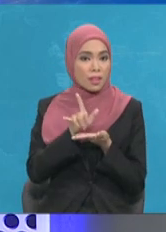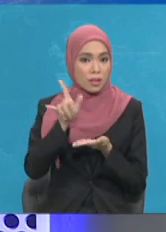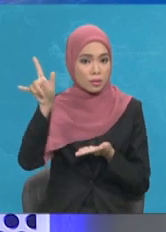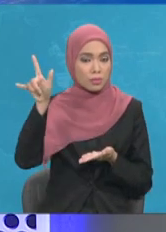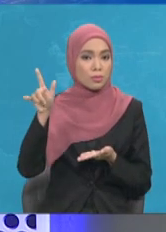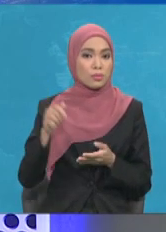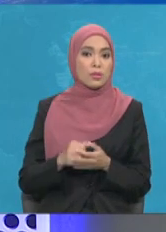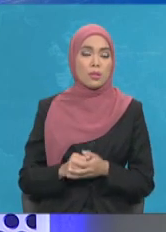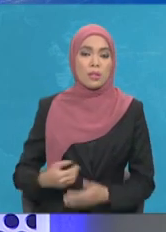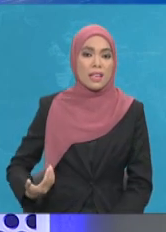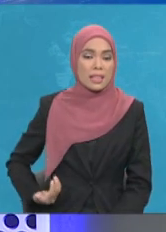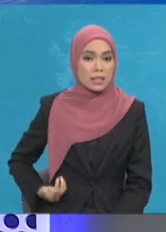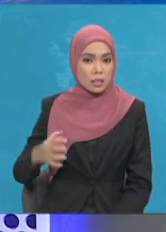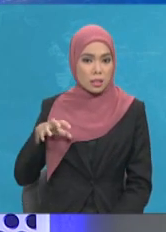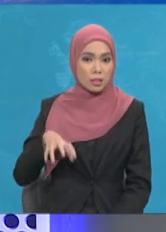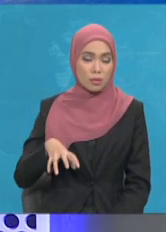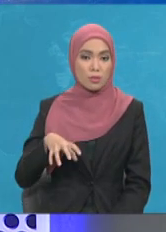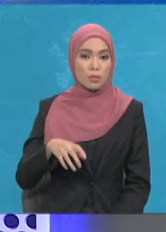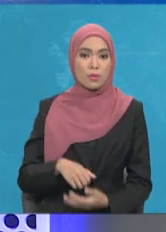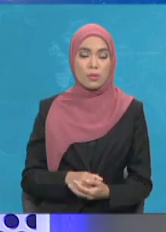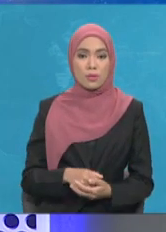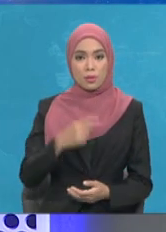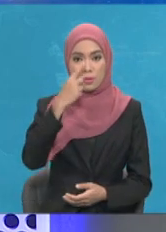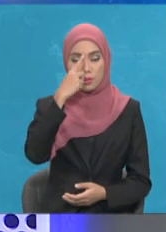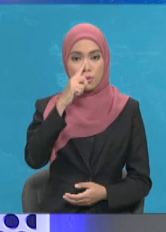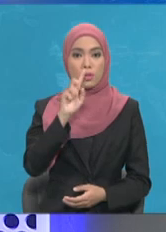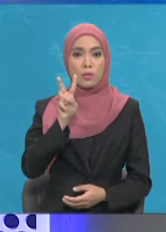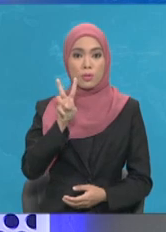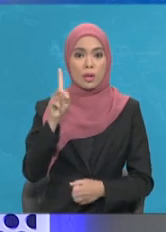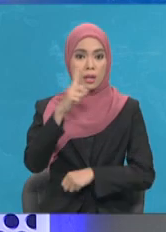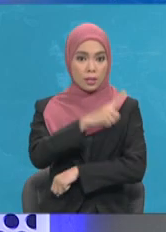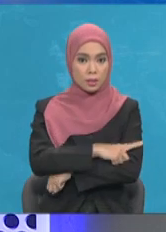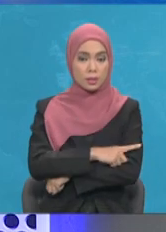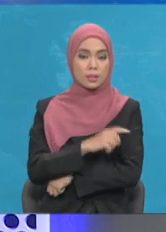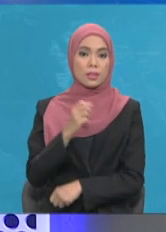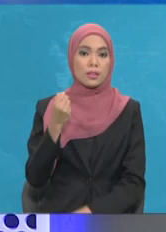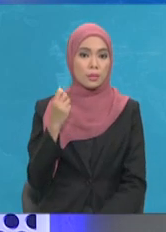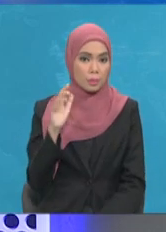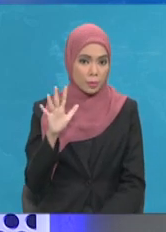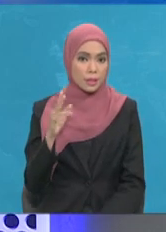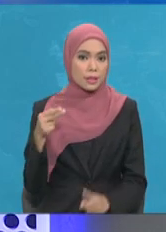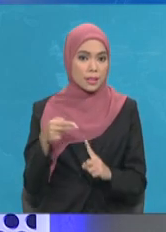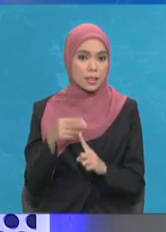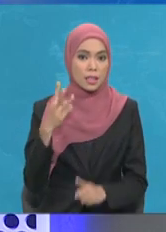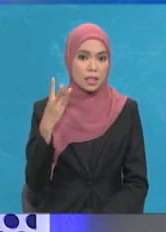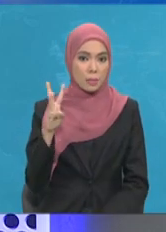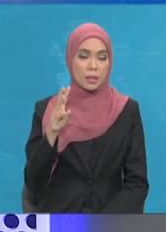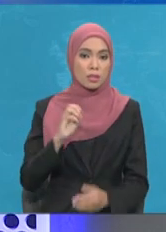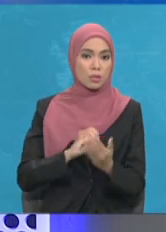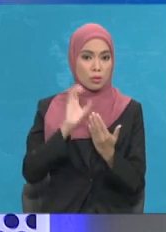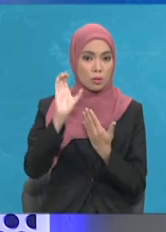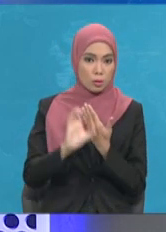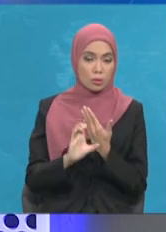Republik Rakyat Bangladesh bagi keberangkatan negara selama 2 hari pada 15 hingga 16 Oktober 2022